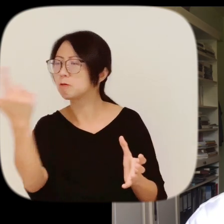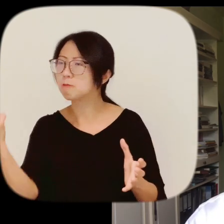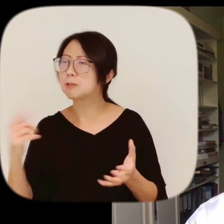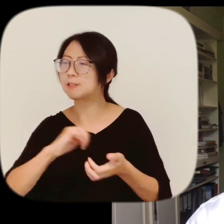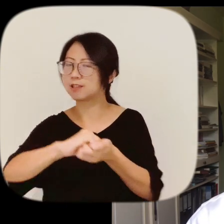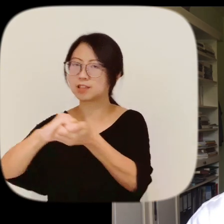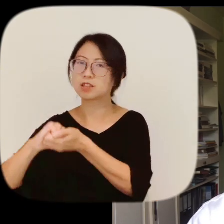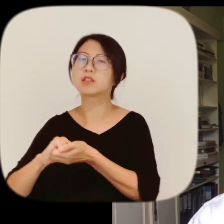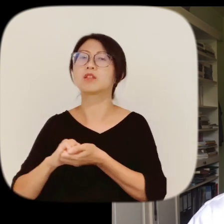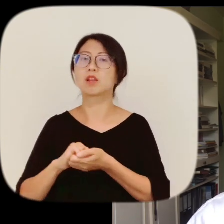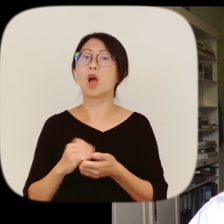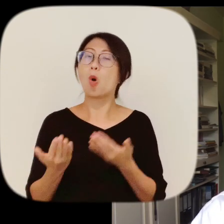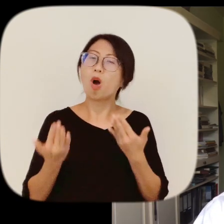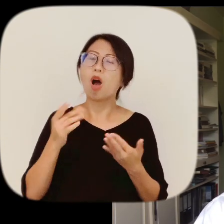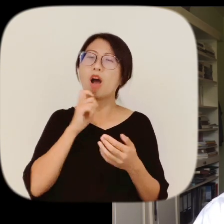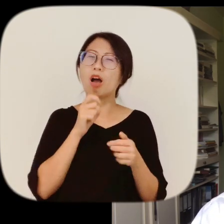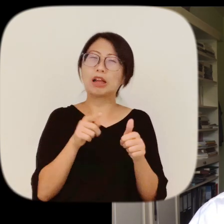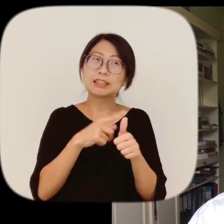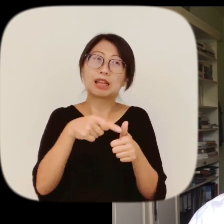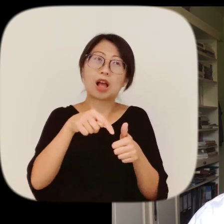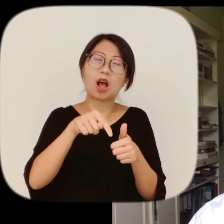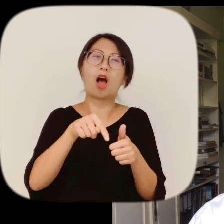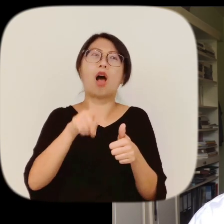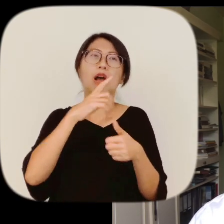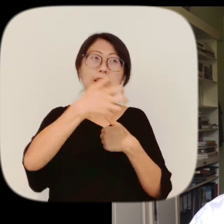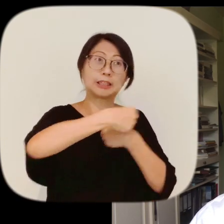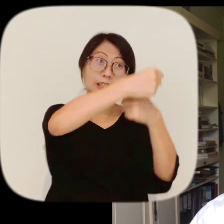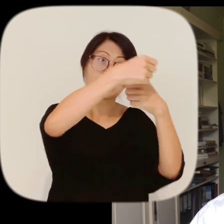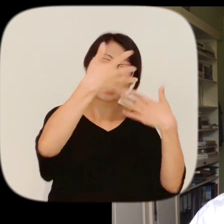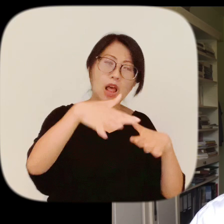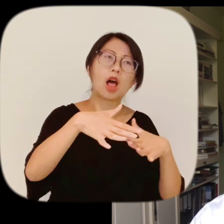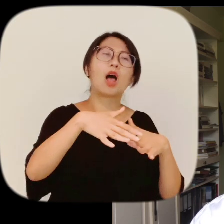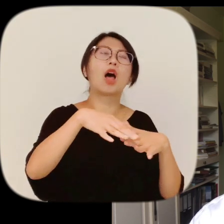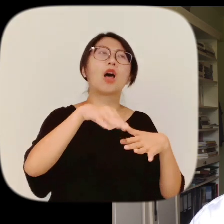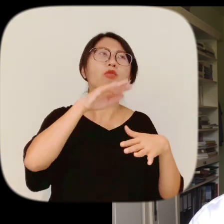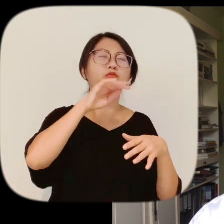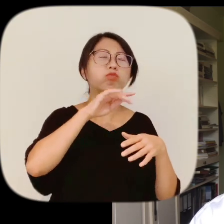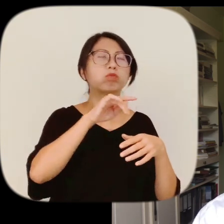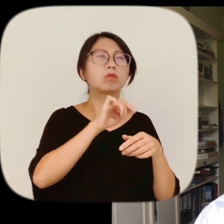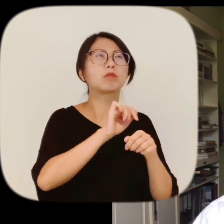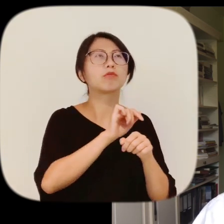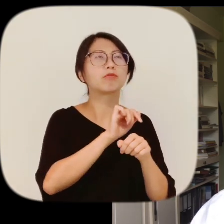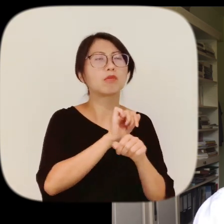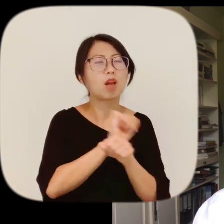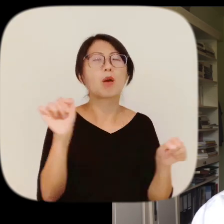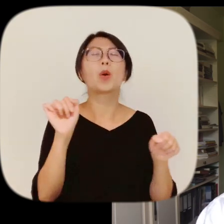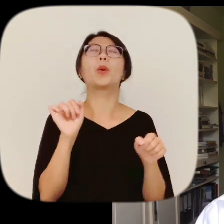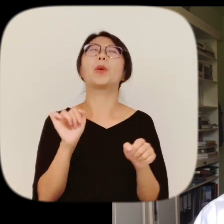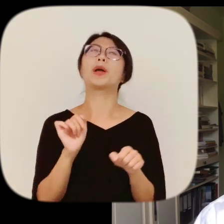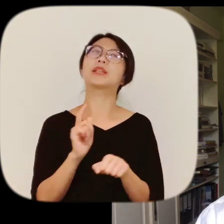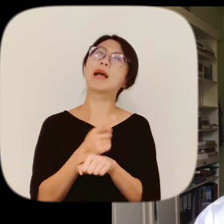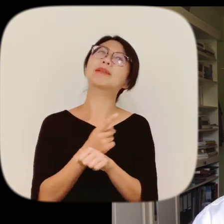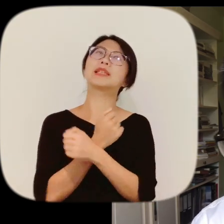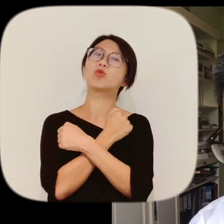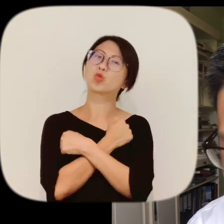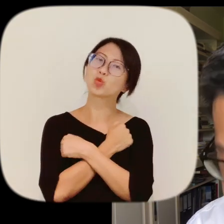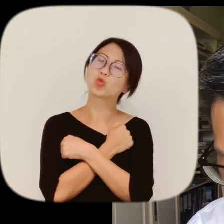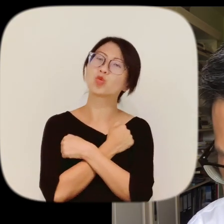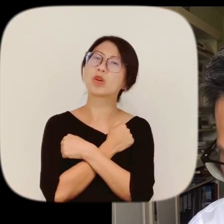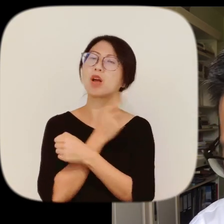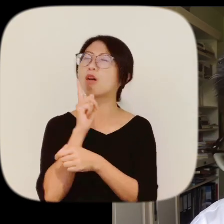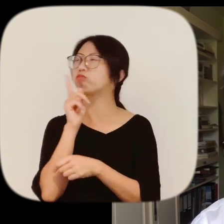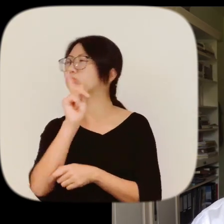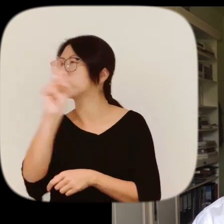付出不了这些代价他可能需要是休养生息但是去到某个时刻里面呢另一些人就要走上来